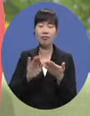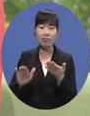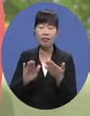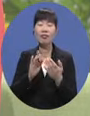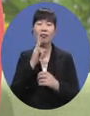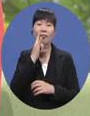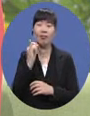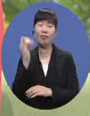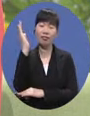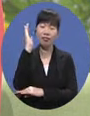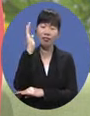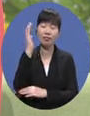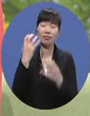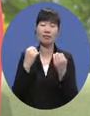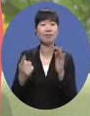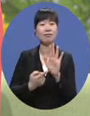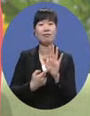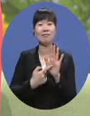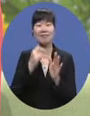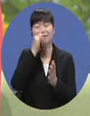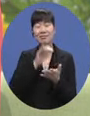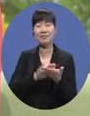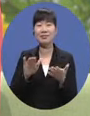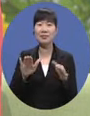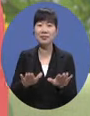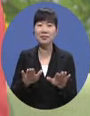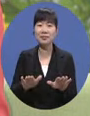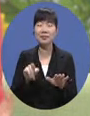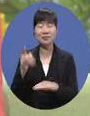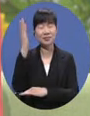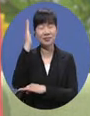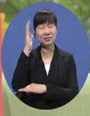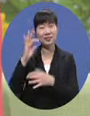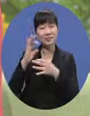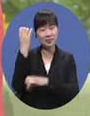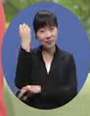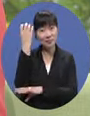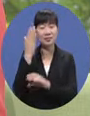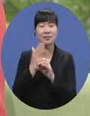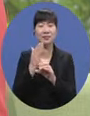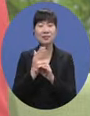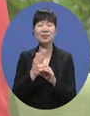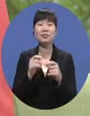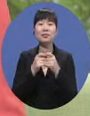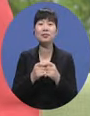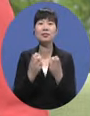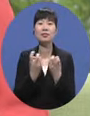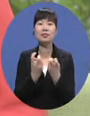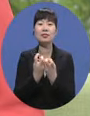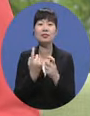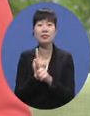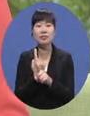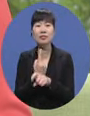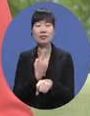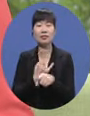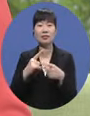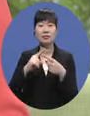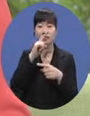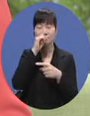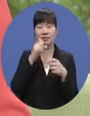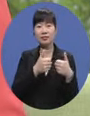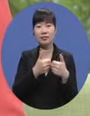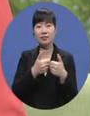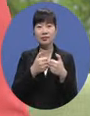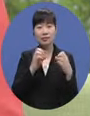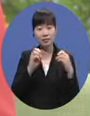어머님들의 사연들이 상당히 많이 올라왔습니다. 그래서 오늘은요, 이 사연들을 토대로 해서 구체적으로 어떻게 대처하시면 좋은지 함께 얘기를